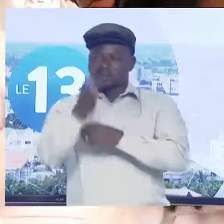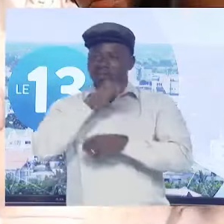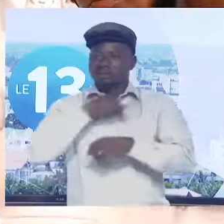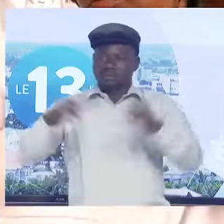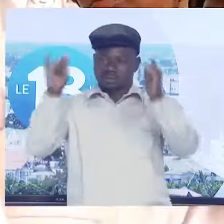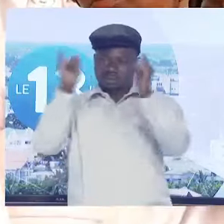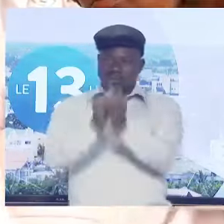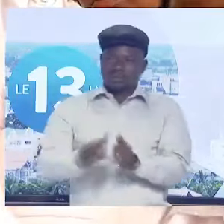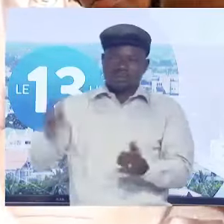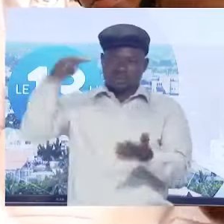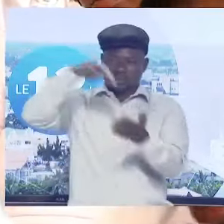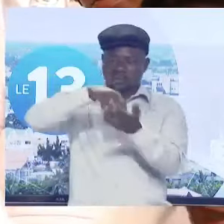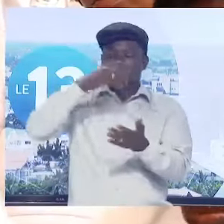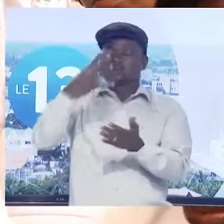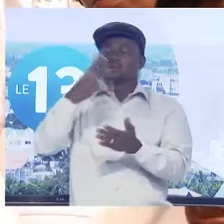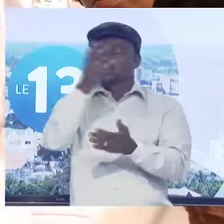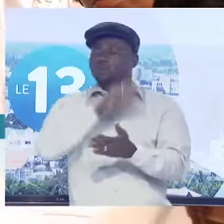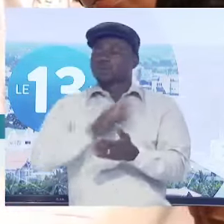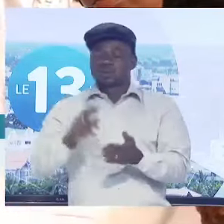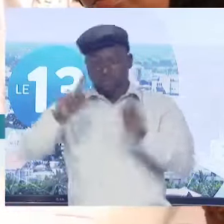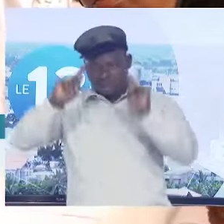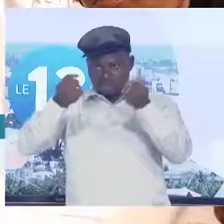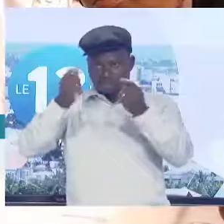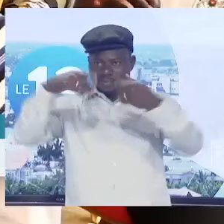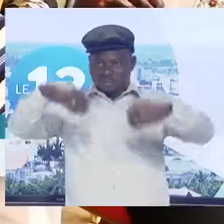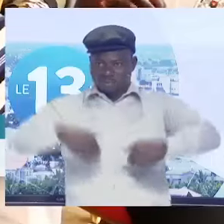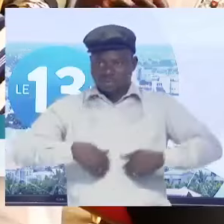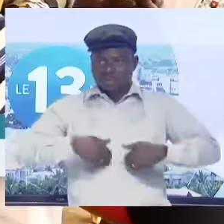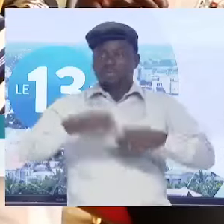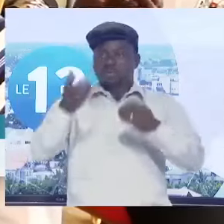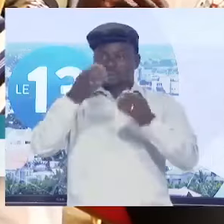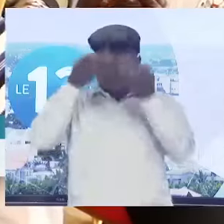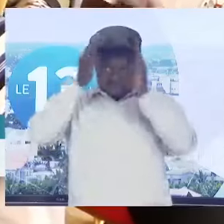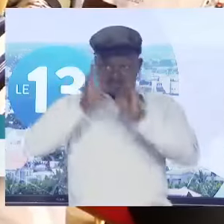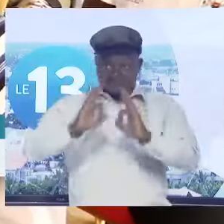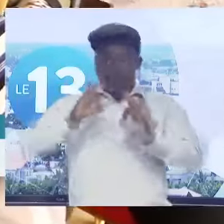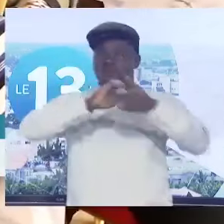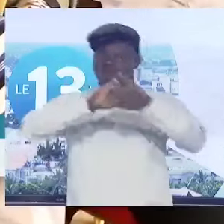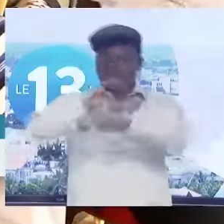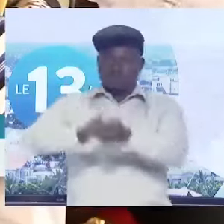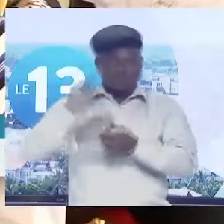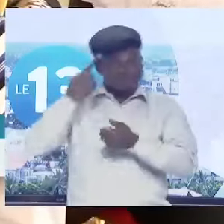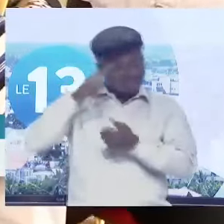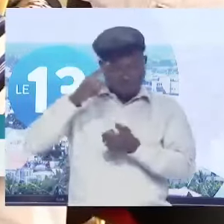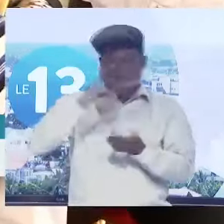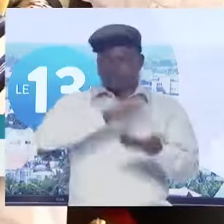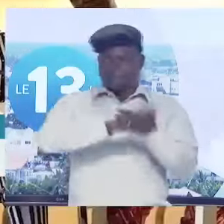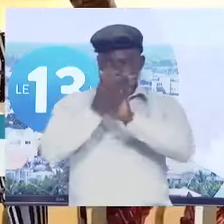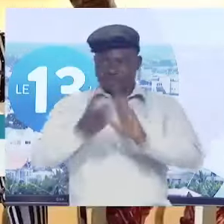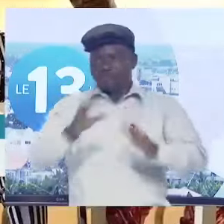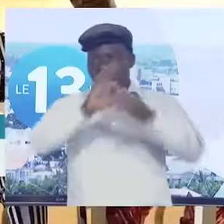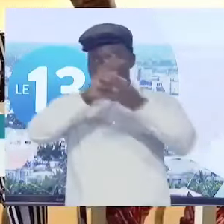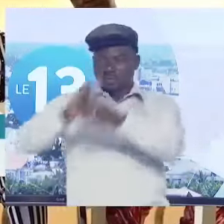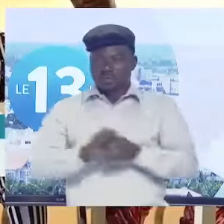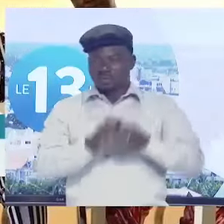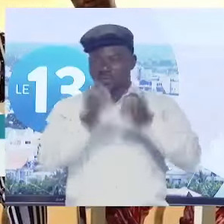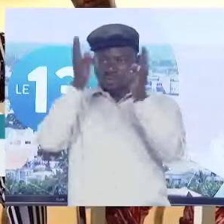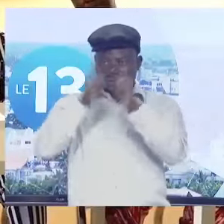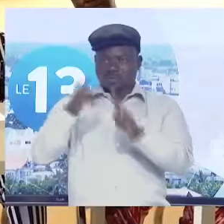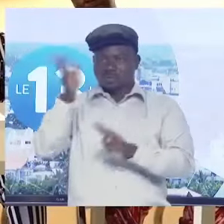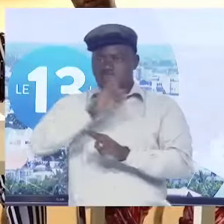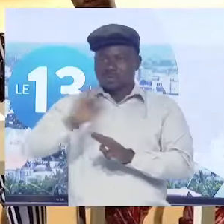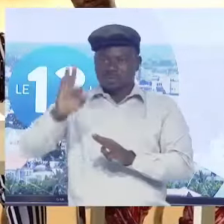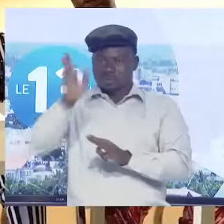Jeunesse engagée et solidaire pour la paix et la cohésion au Burkina Faso ». Il s'inscrit dans la vision du chef de l'État